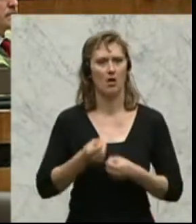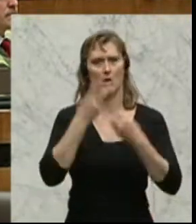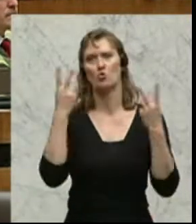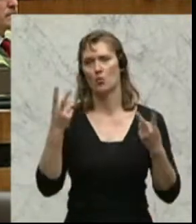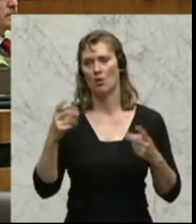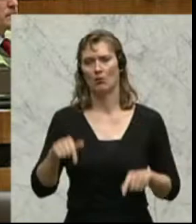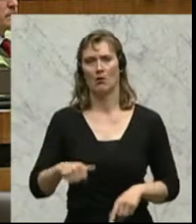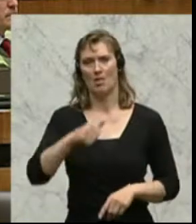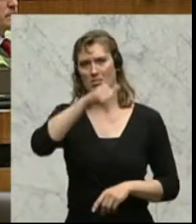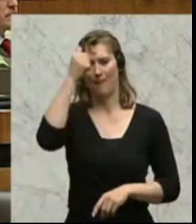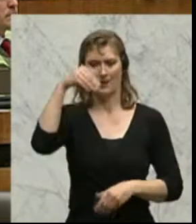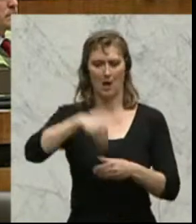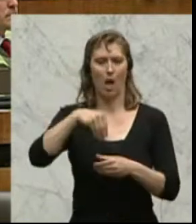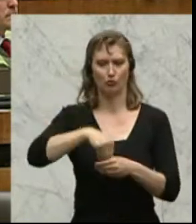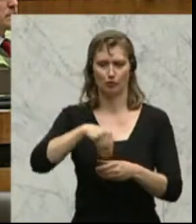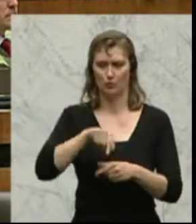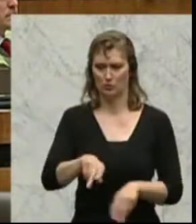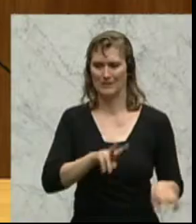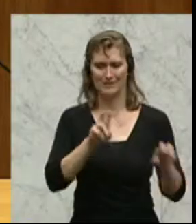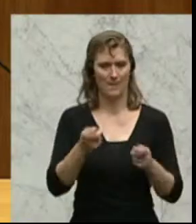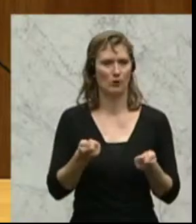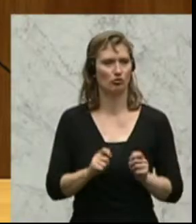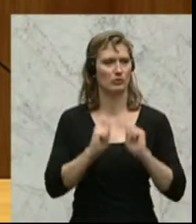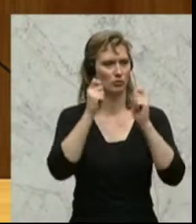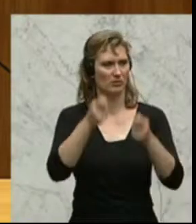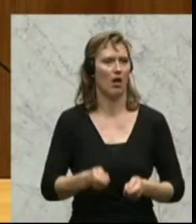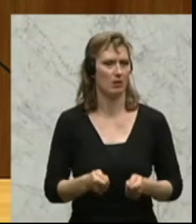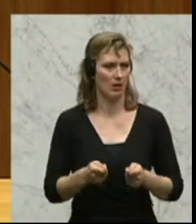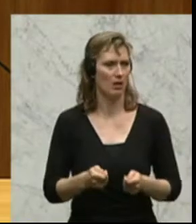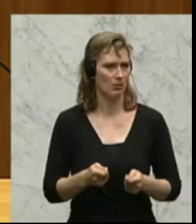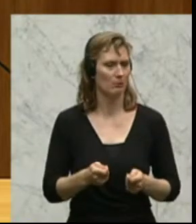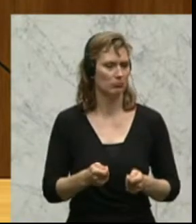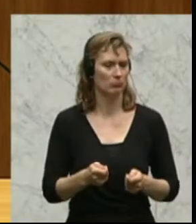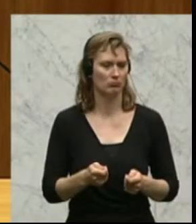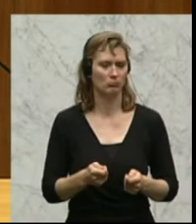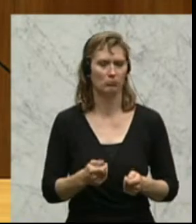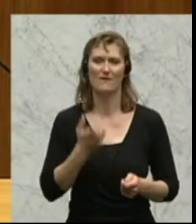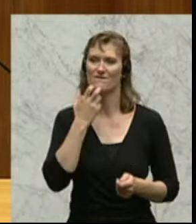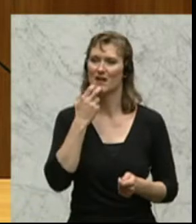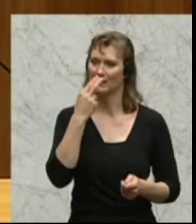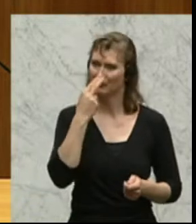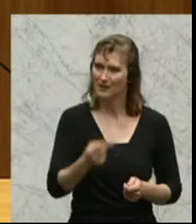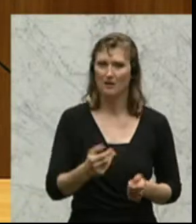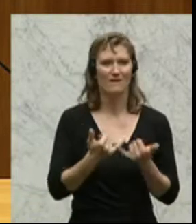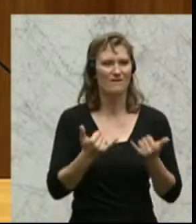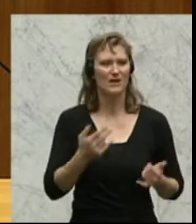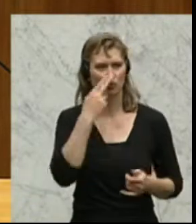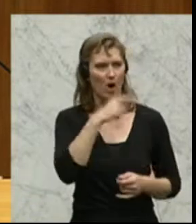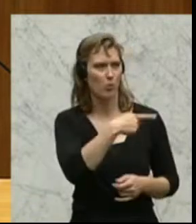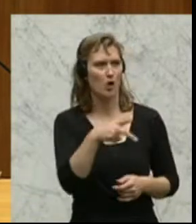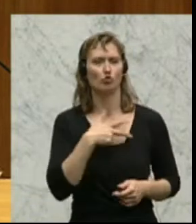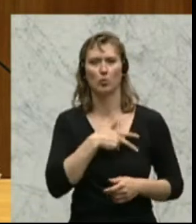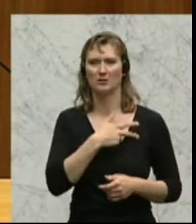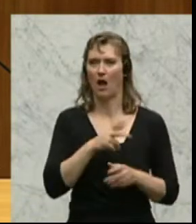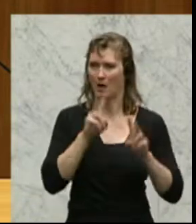namentliche Abstimmung zu diesem Entschließungsantrag eingebracht, um zu sehen, wie sozial die Sozialdemokraten in